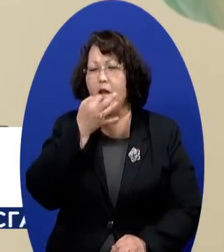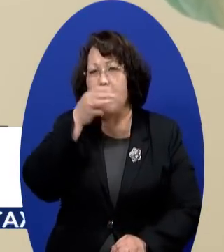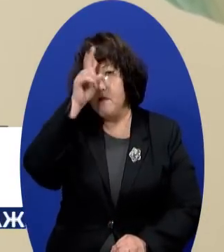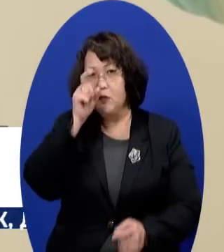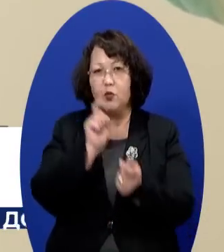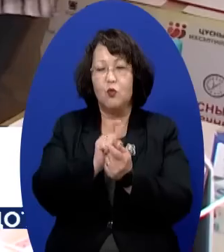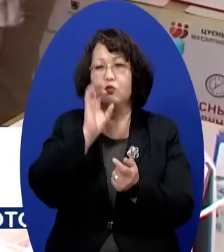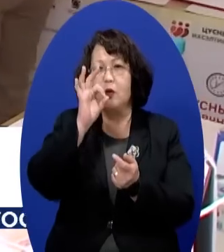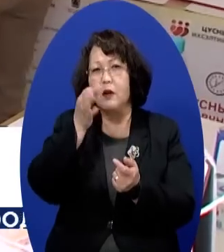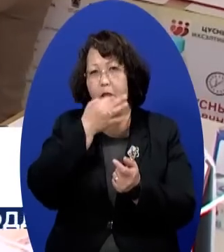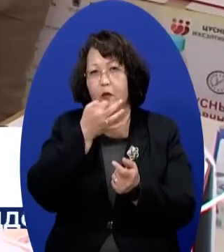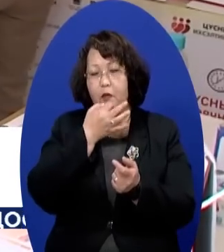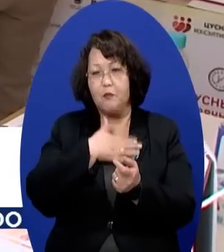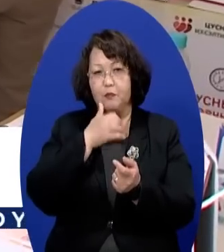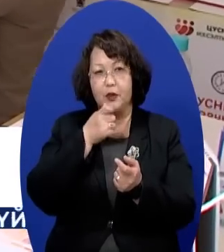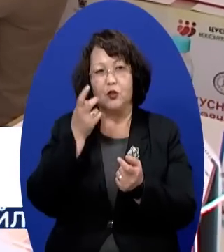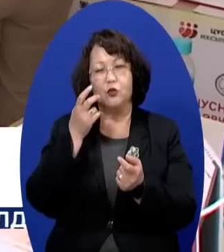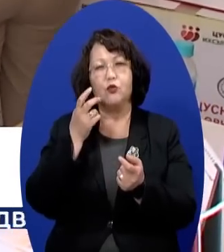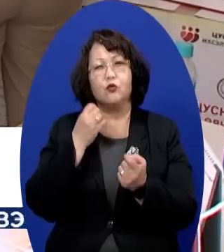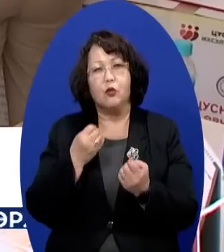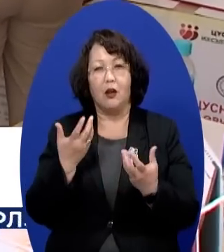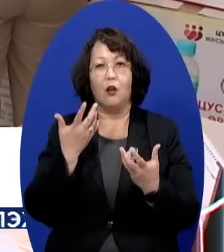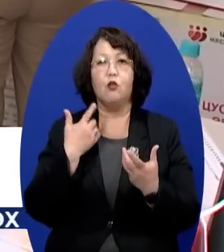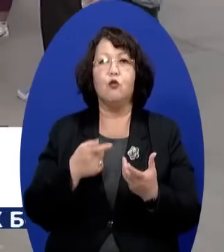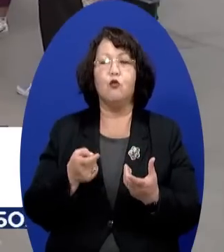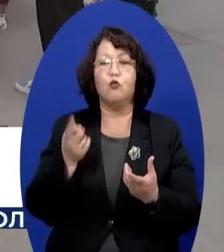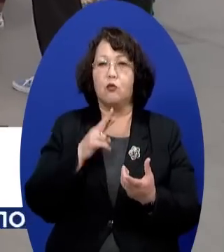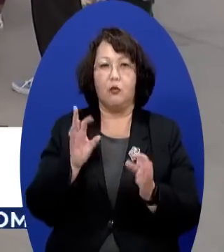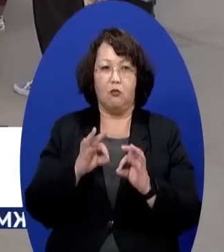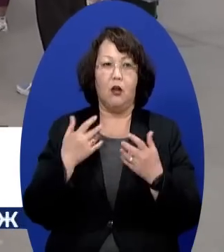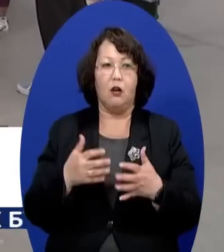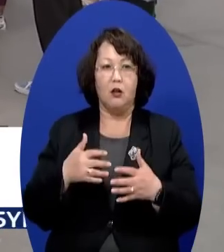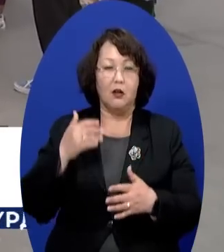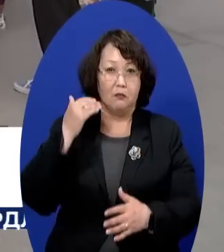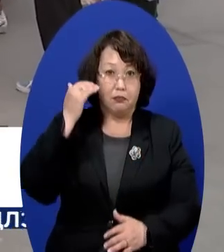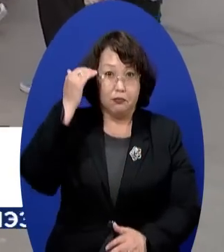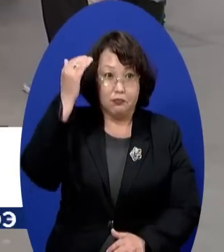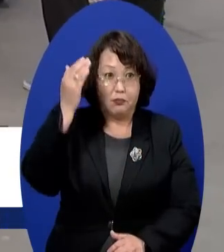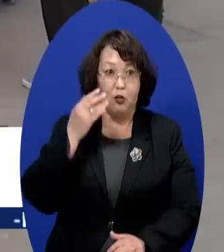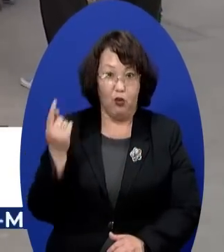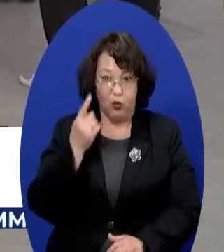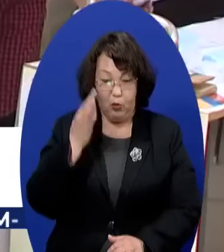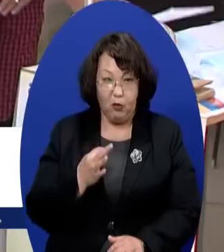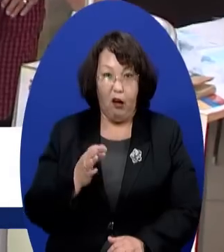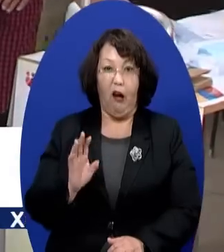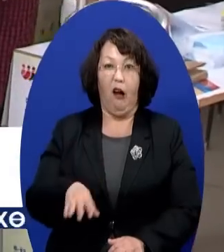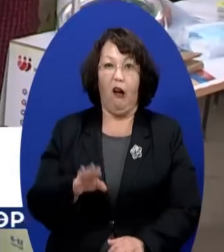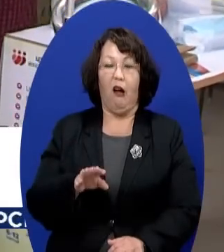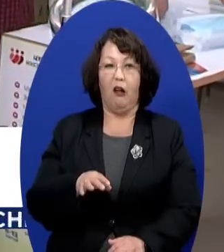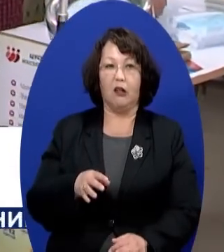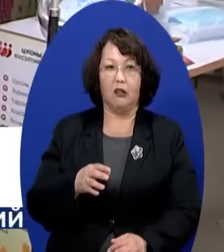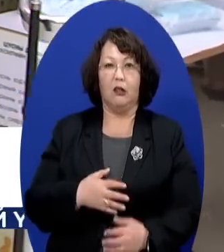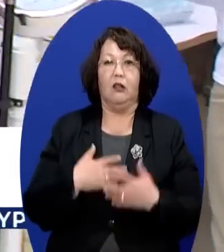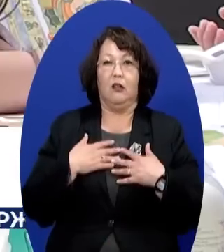бахта хүндрэлгүй. Түүний хувьд цусны даралт ихсэлттэй байгаагаа үзэлгүй үед мэдэж авсан энэ мэт олон хүн ирж байсан